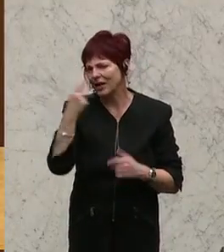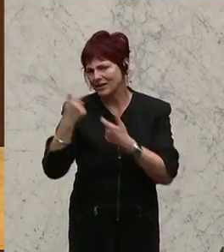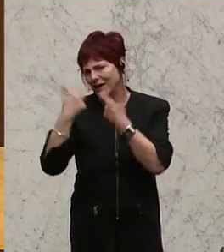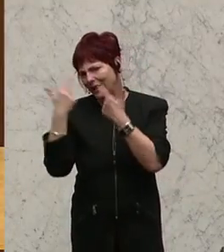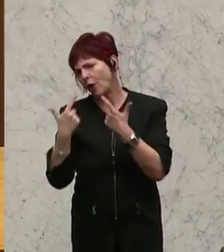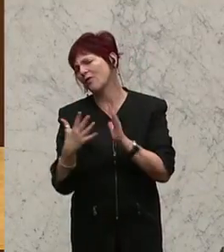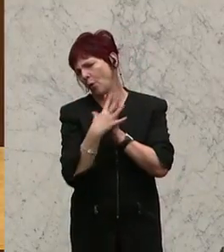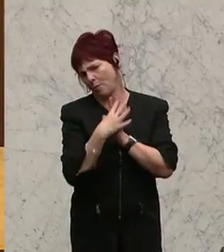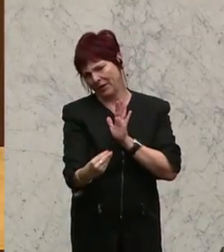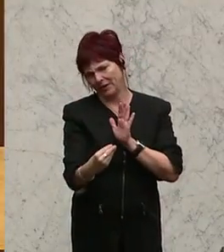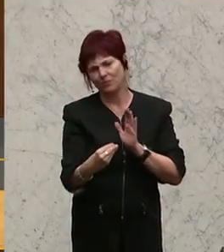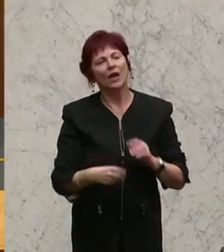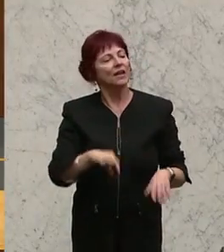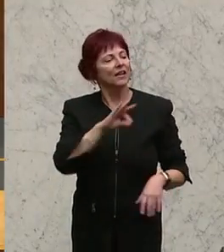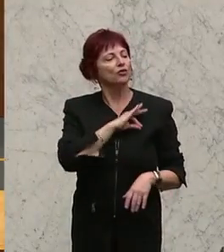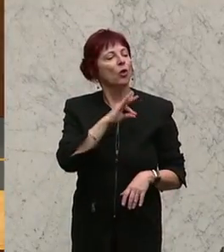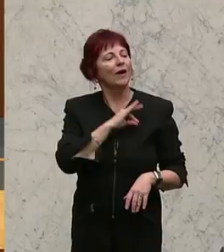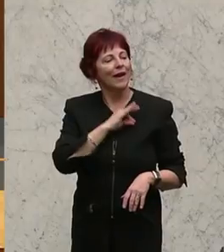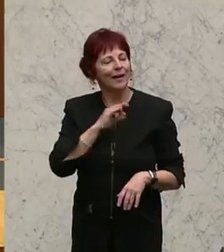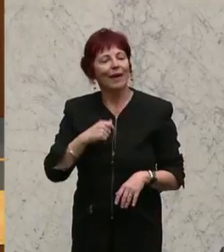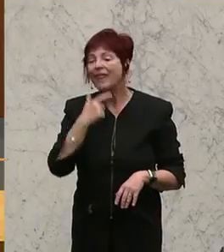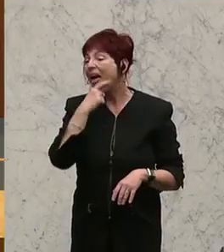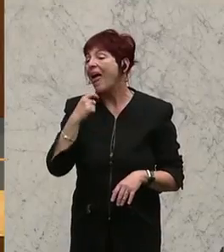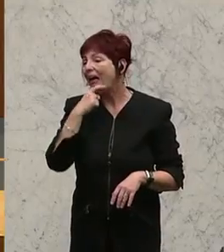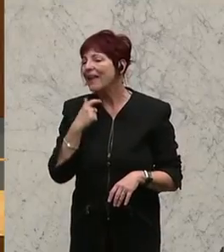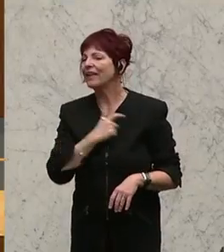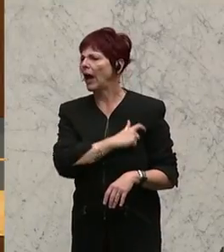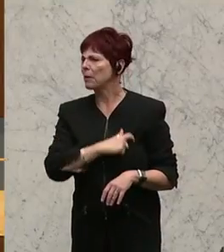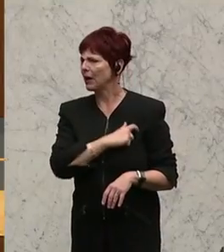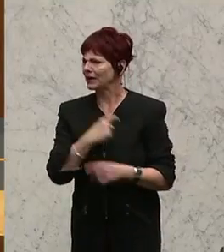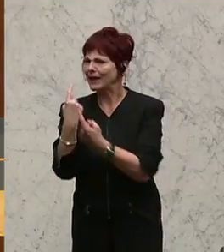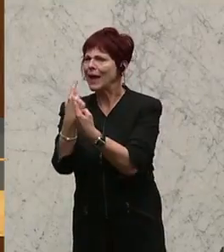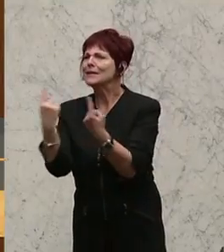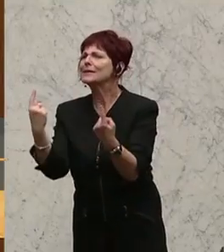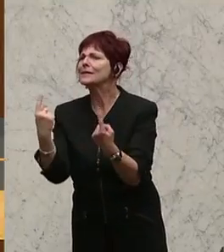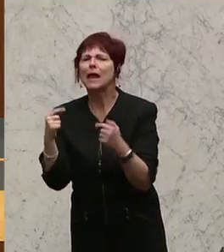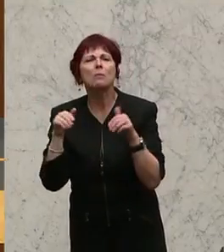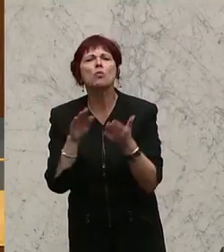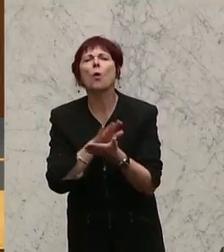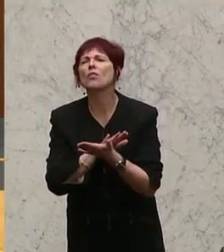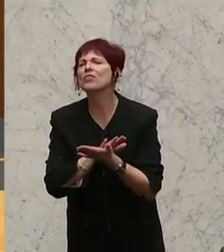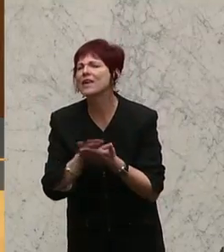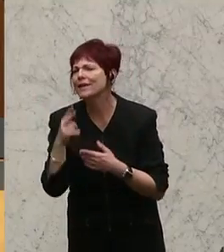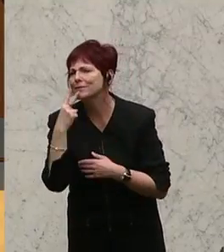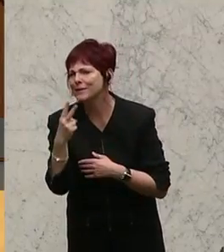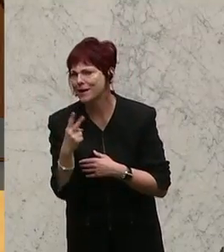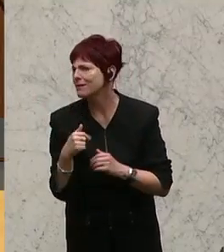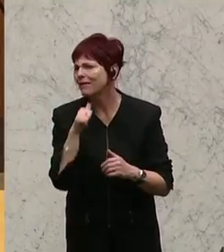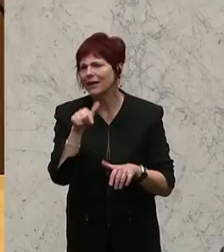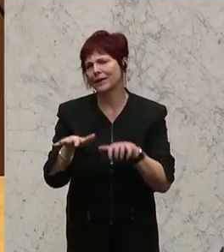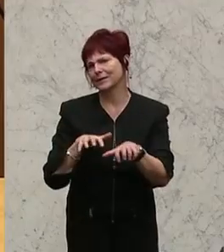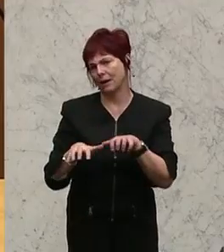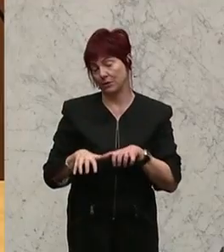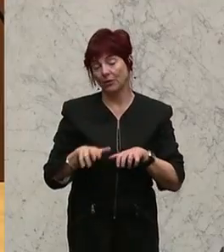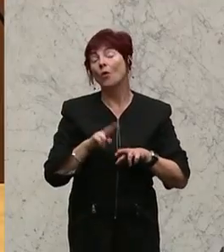älteren Parteien das einmal offensichtlich wird, wie so etwas ausschaut. Weil sammeln habt ihr sowas noch nie müssen. Und ich denke, das ist ganz wichtig und